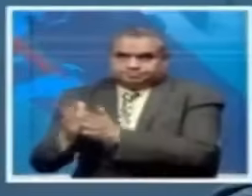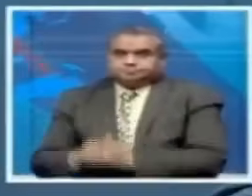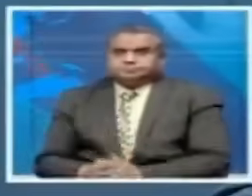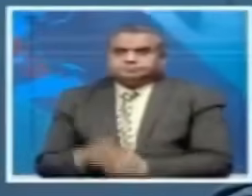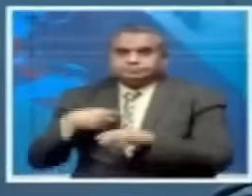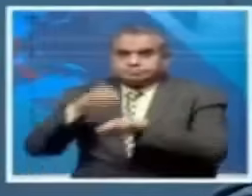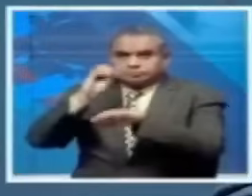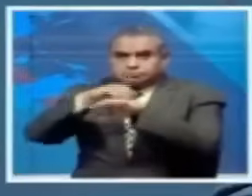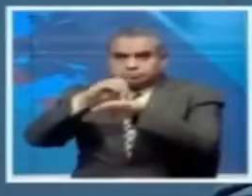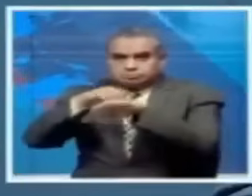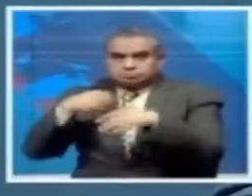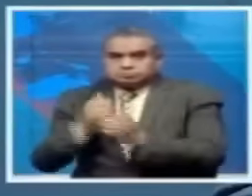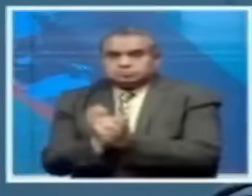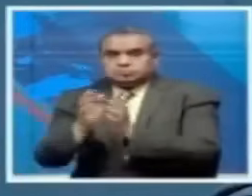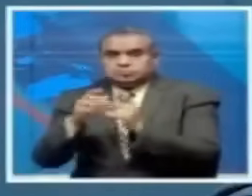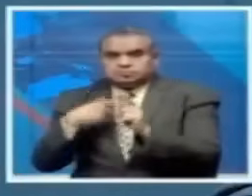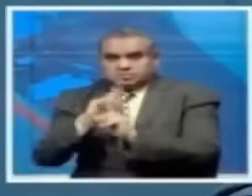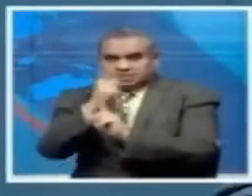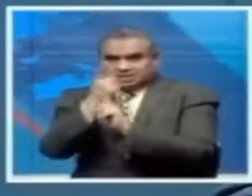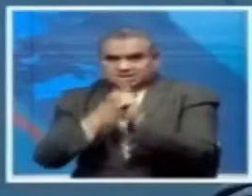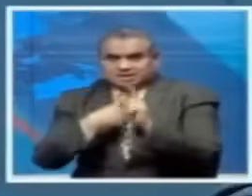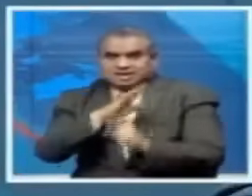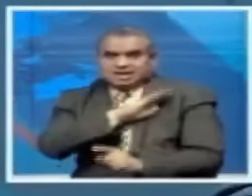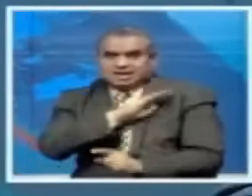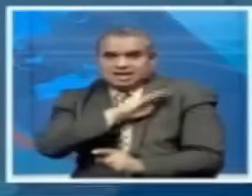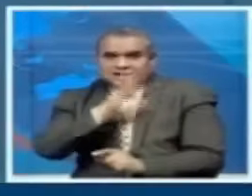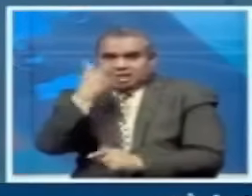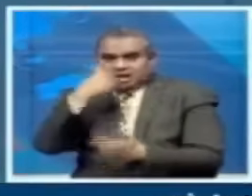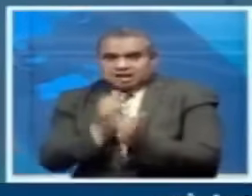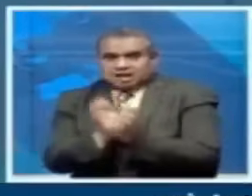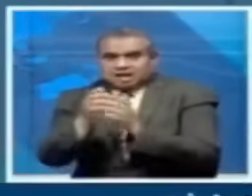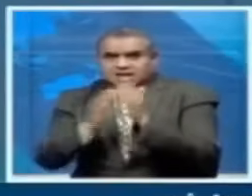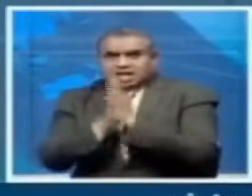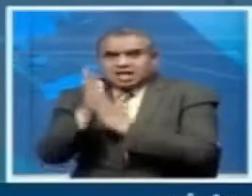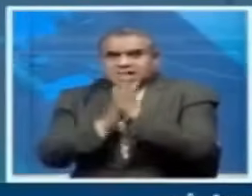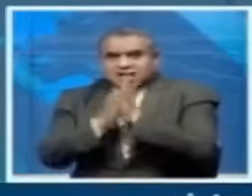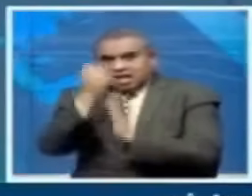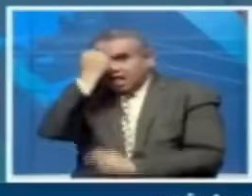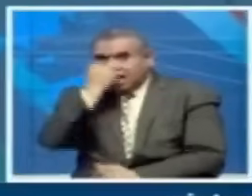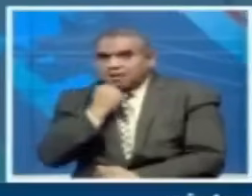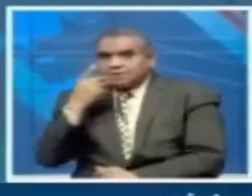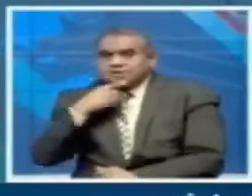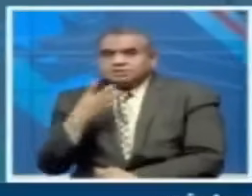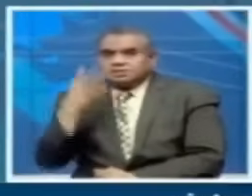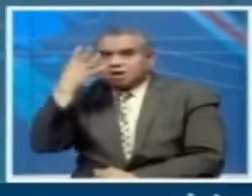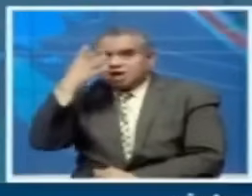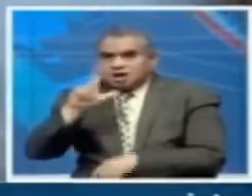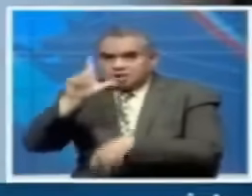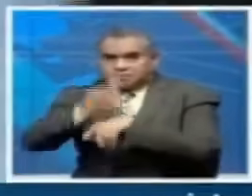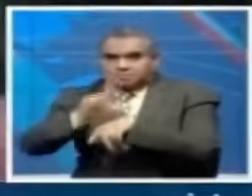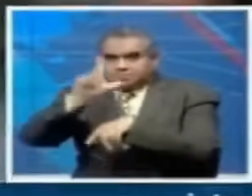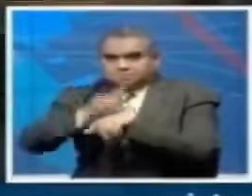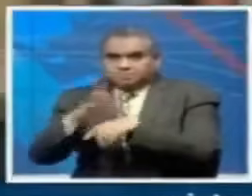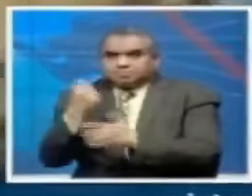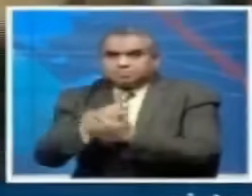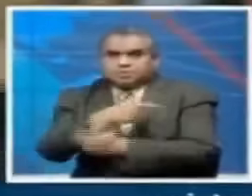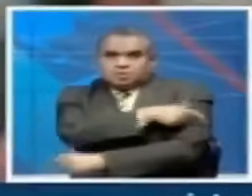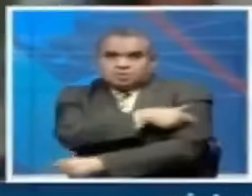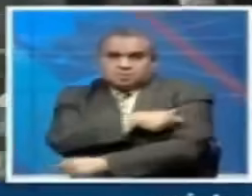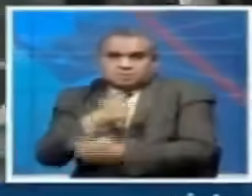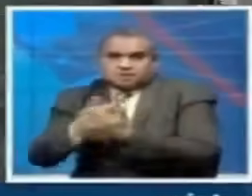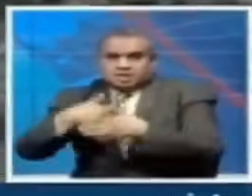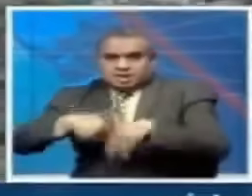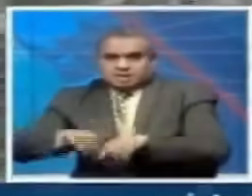هذا وقد نعت كتائب عز الدين القسام الجناح العسكري لحركة حماس 4 من قادتها، بينهم عضو